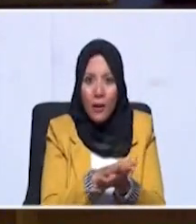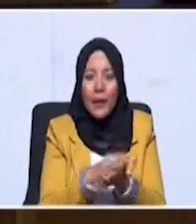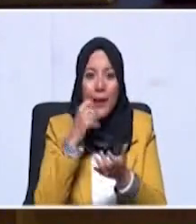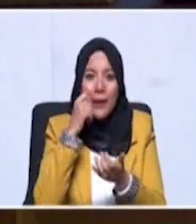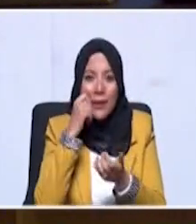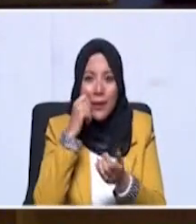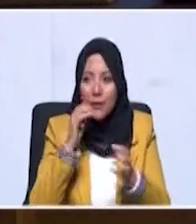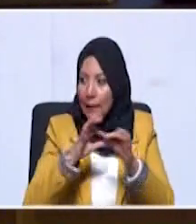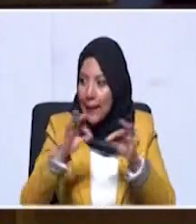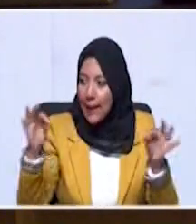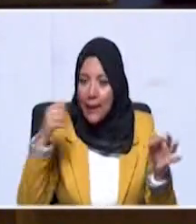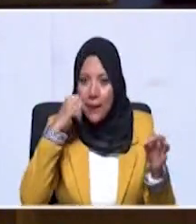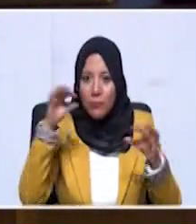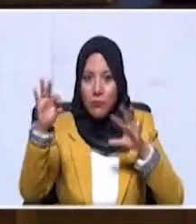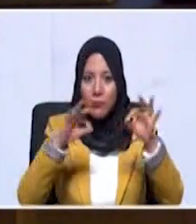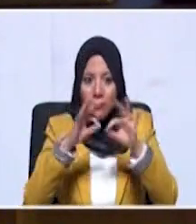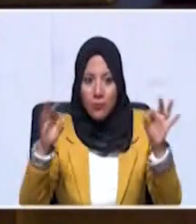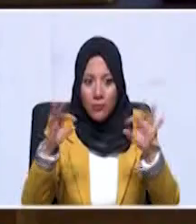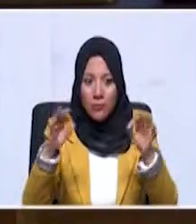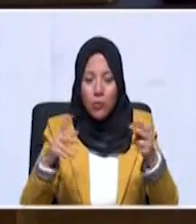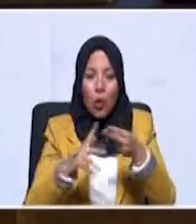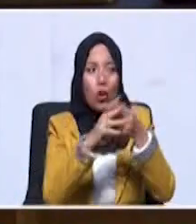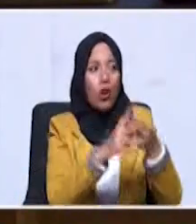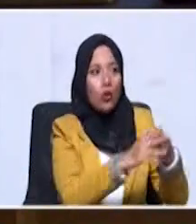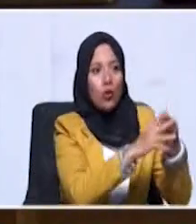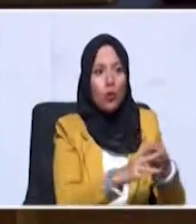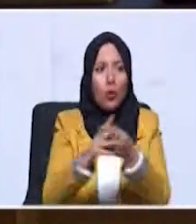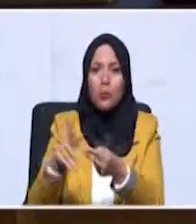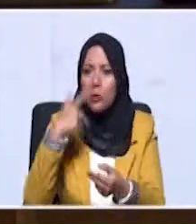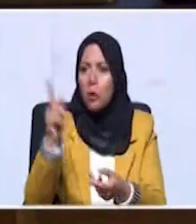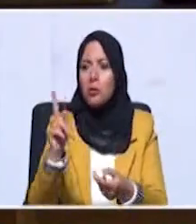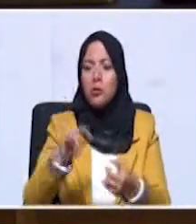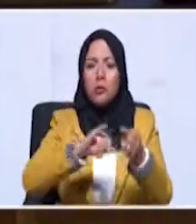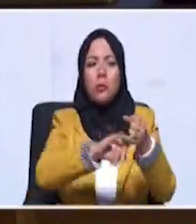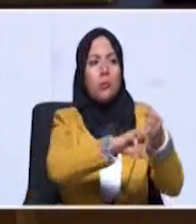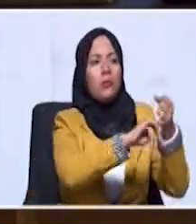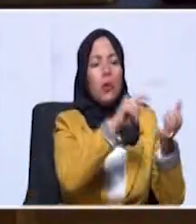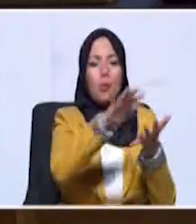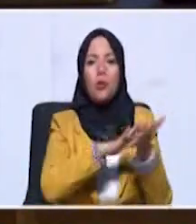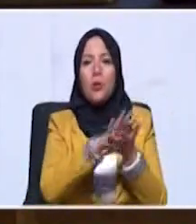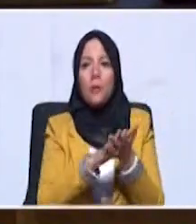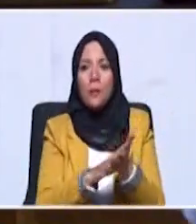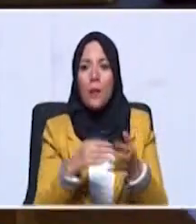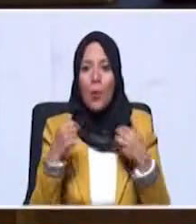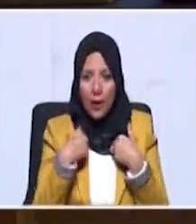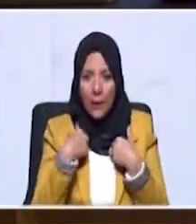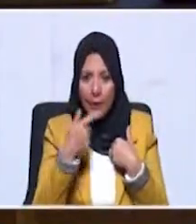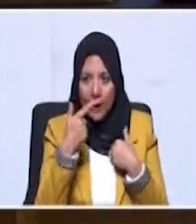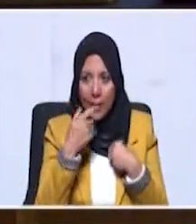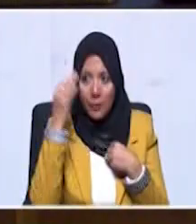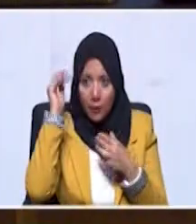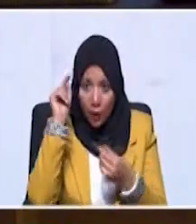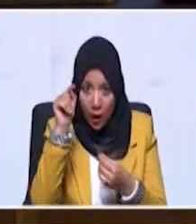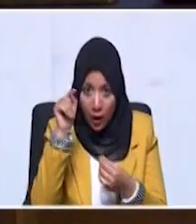رحم بينه من اخرين وقطع سله الرحم عشان خاطر المال وغيره وغيره مشاحم لو احنا بنتكلم بالمنطق